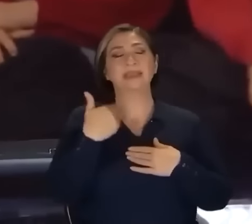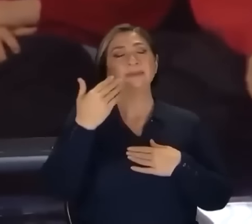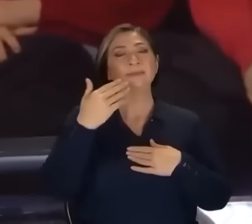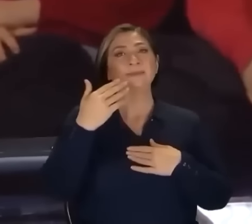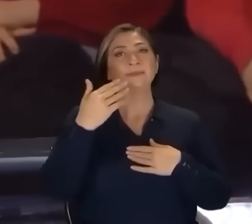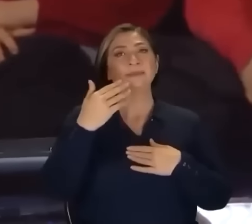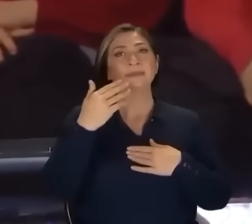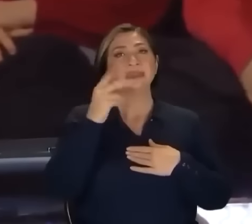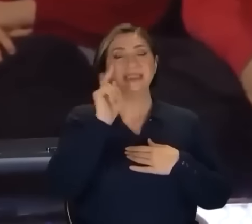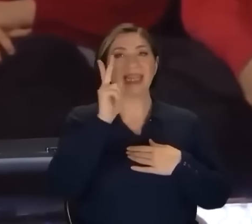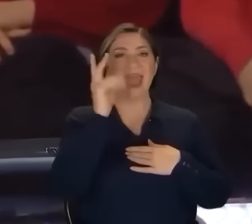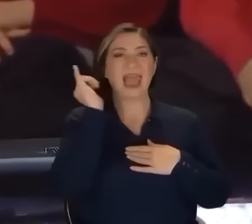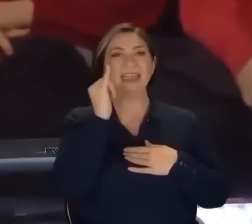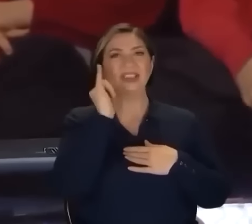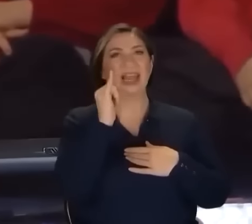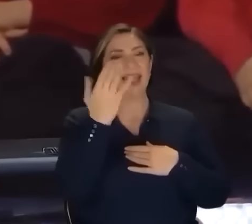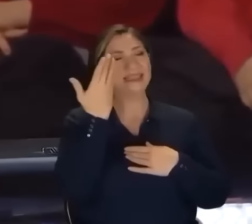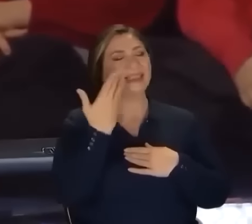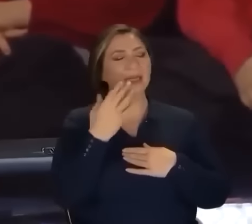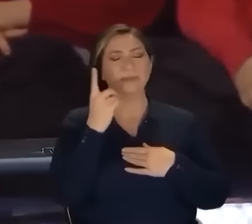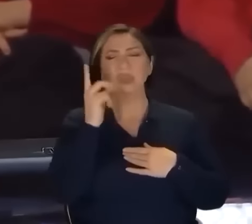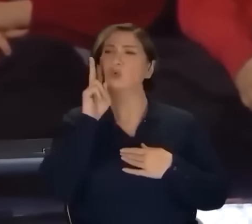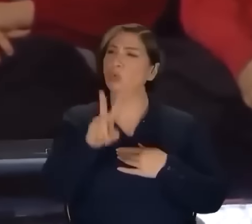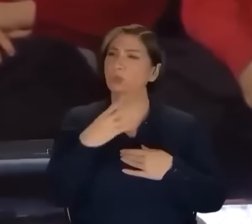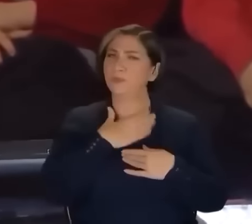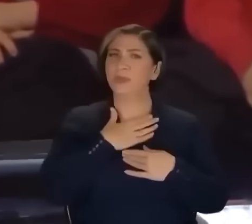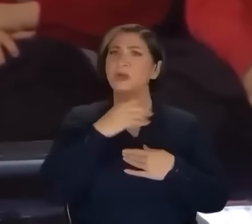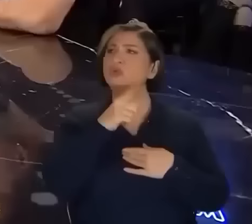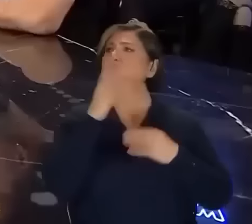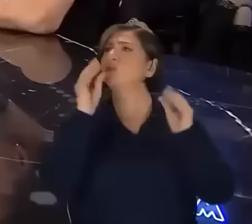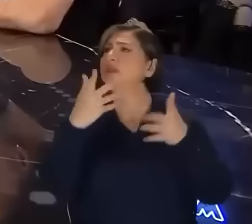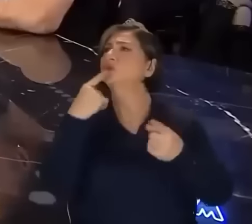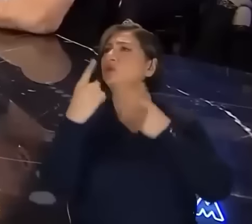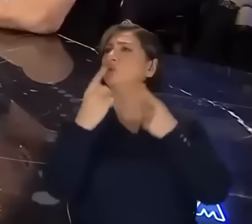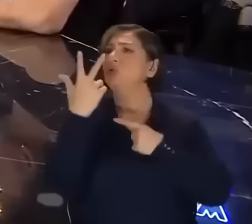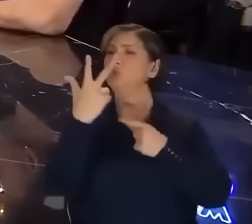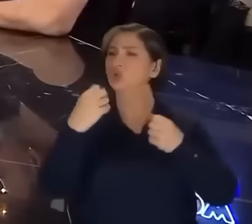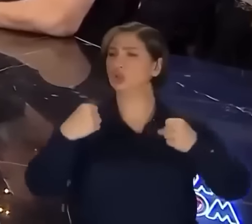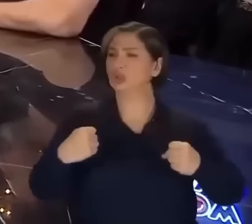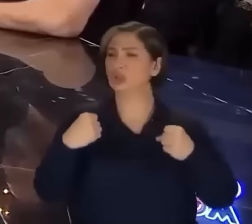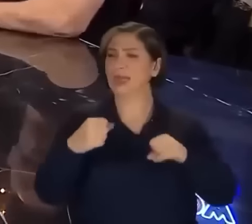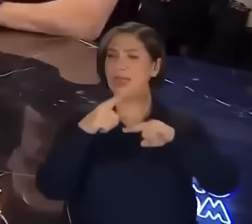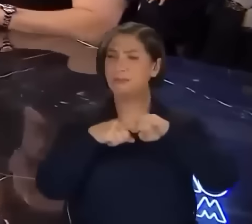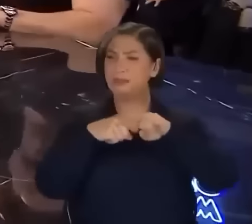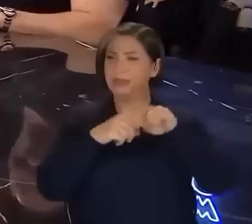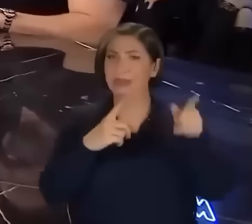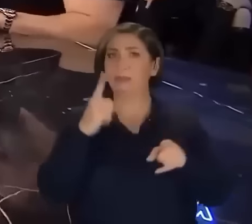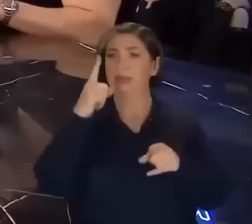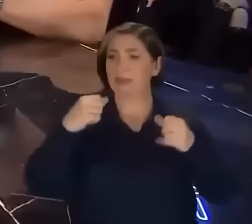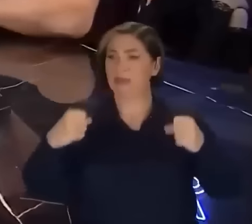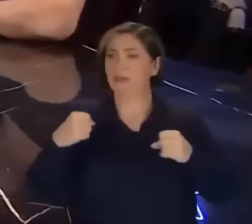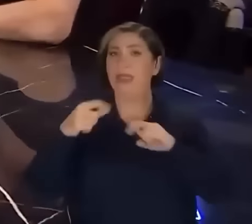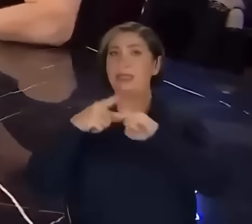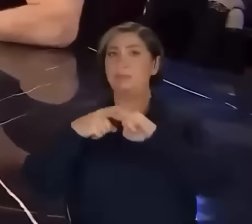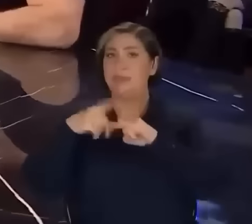izlerken seninle ilgili eleştirileri izlerken şeye rasladım yani şu çok söyleniyor mesela ü Şişman hipster bir şişman